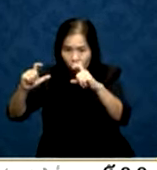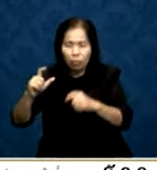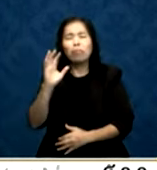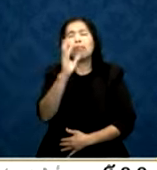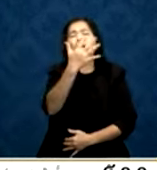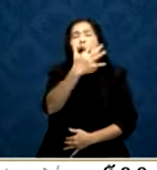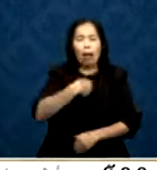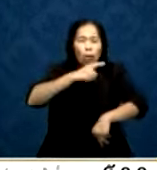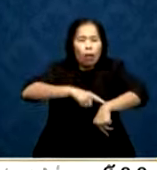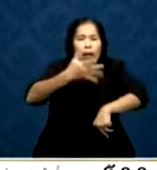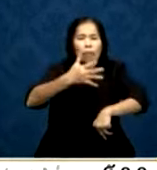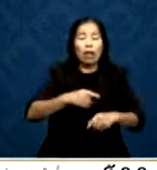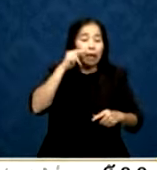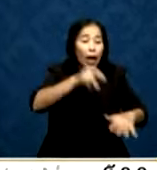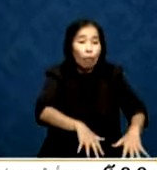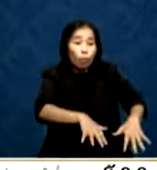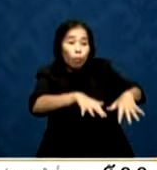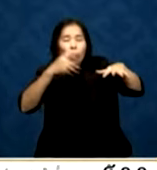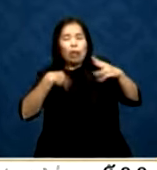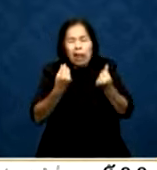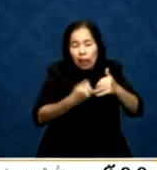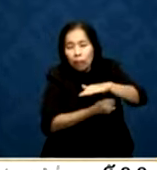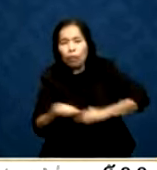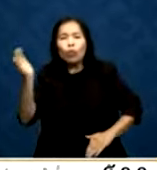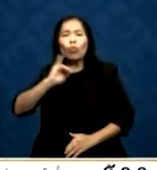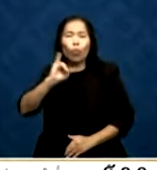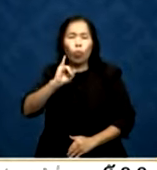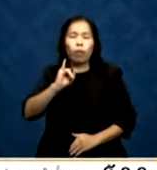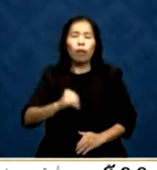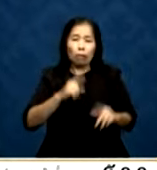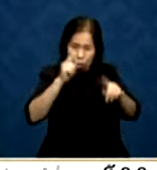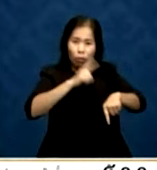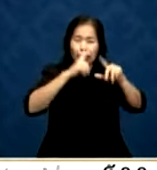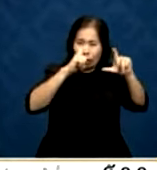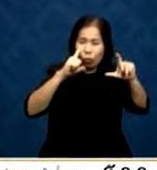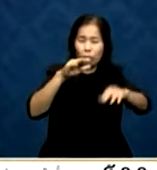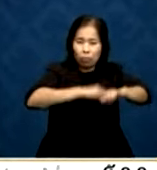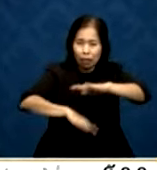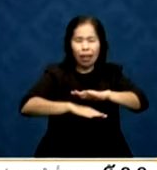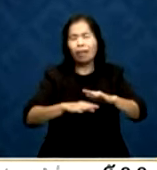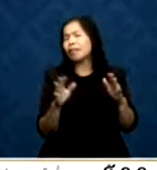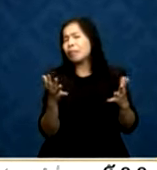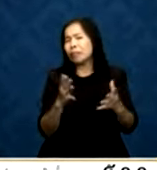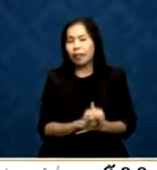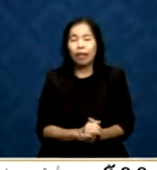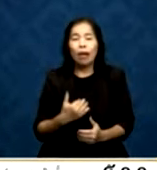ฉะนั้นผมอยากเรีนท่บัททานไปอยหนวยงานทเกี่ยวคร้ไม่วาจะเป็น